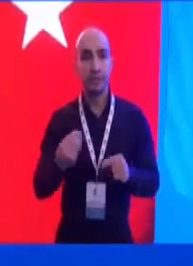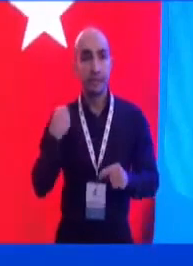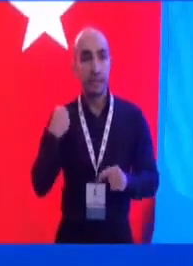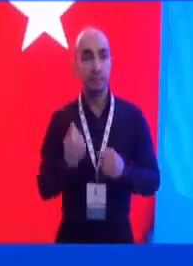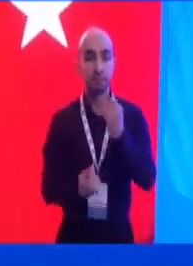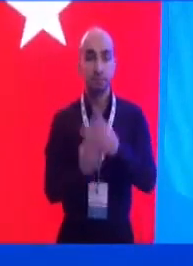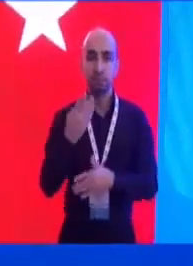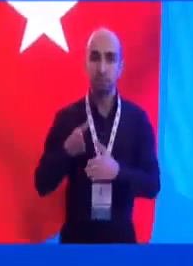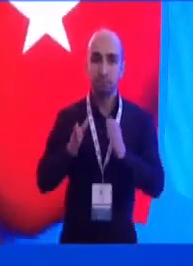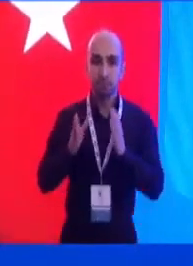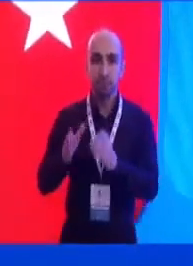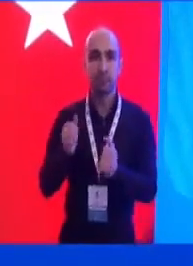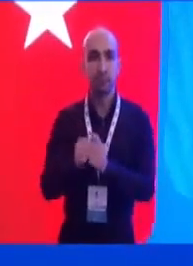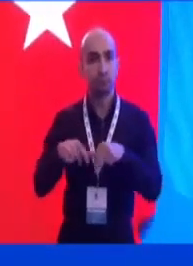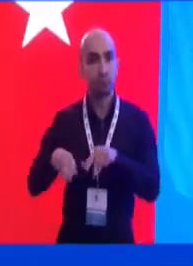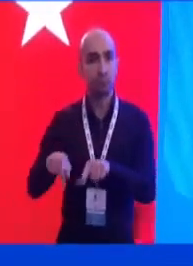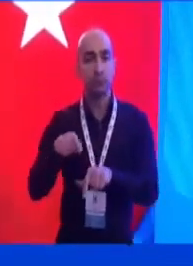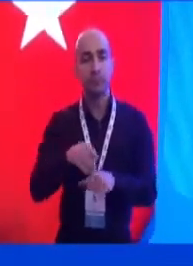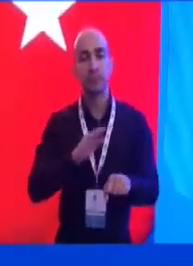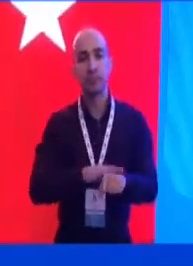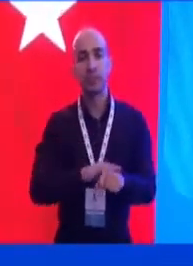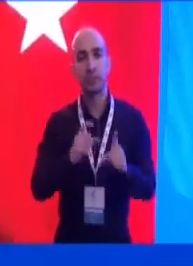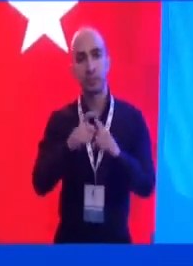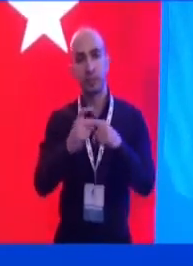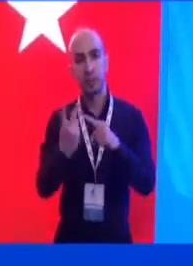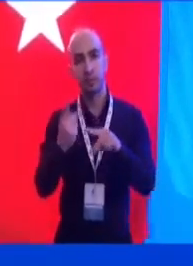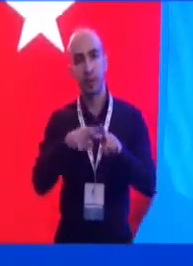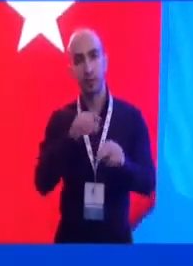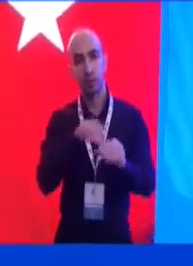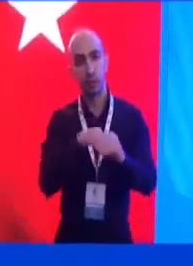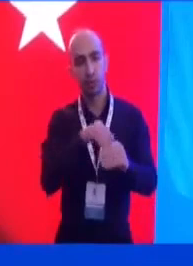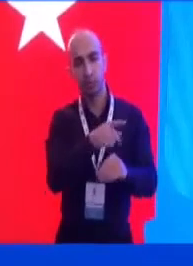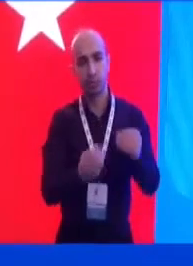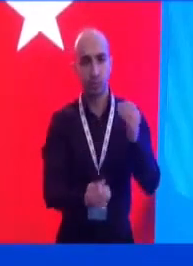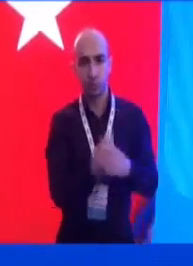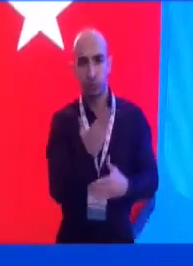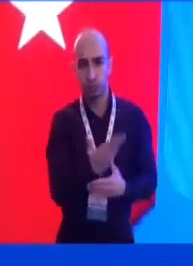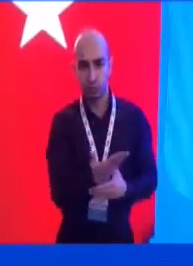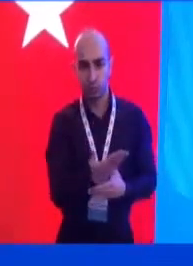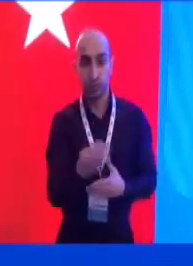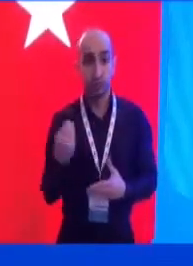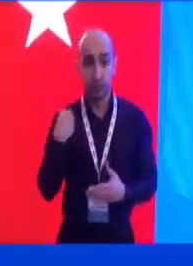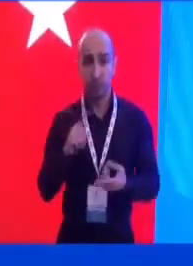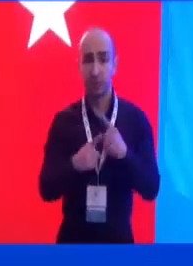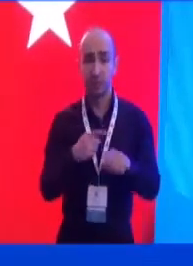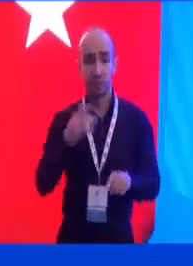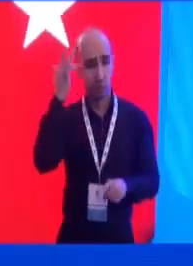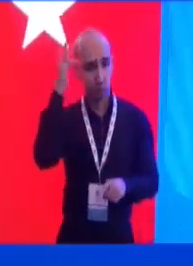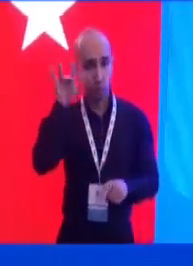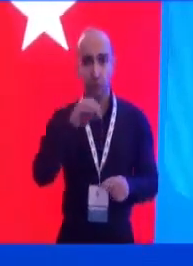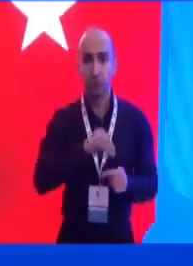harekete ihtiyaç olduğunu düşündüğümüz için Deva Partisi'ni kurduk. Ve bu yeni siyaset kültüründe de